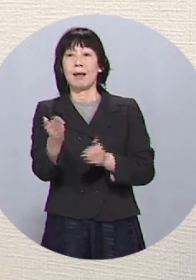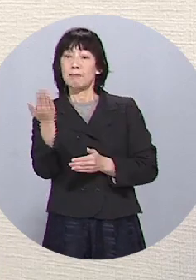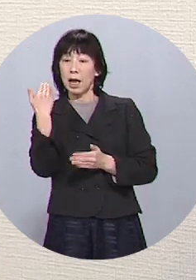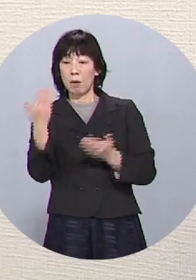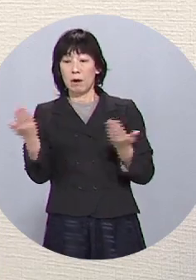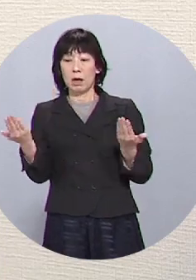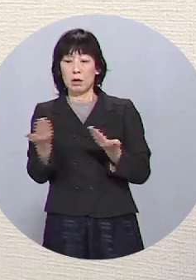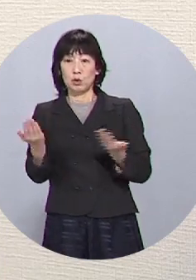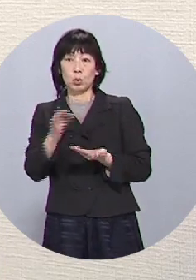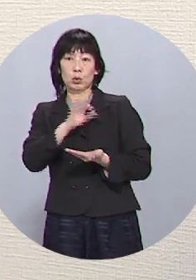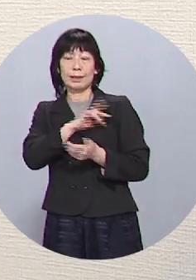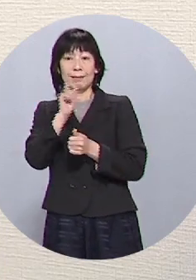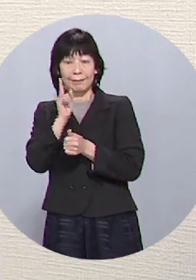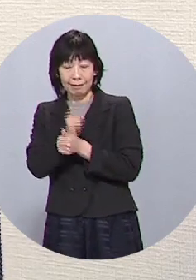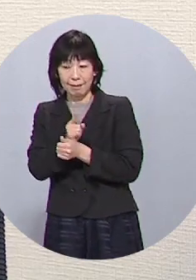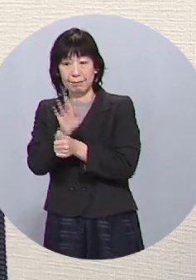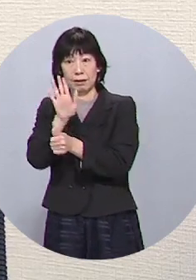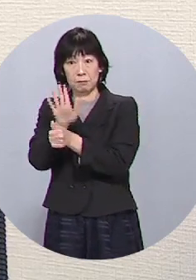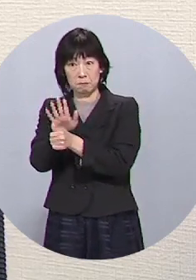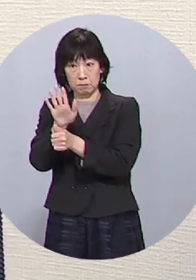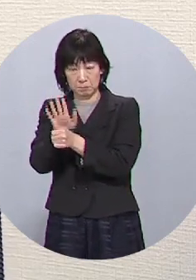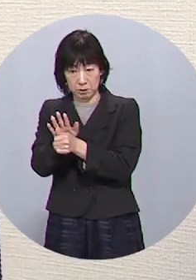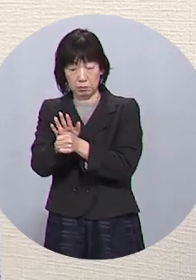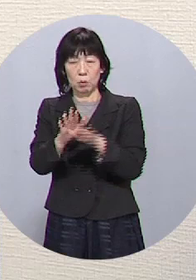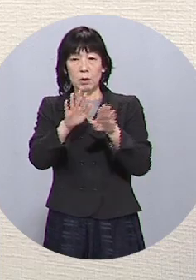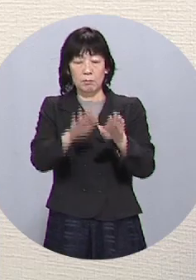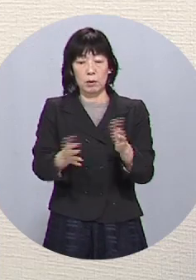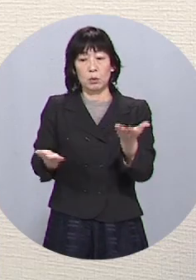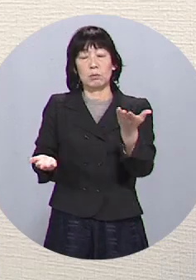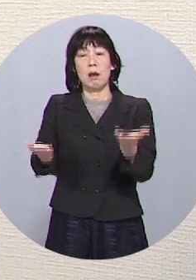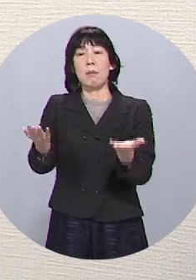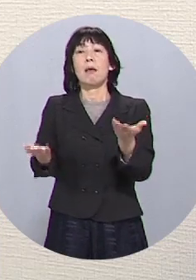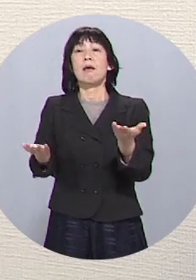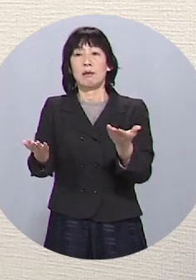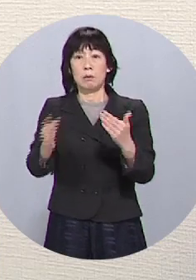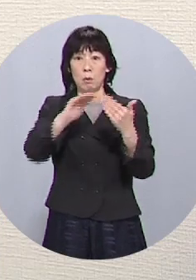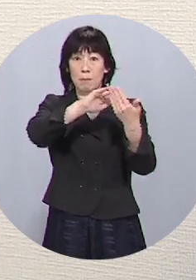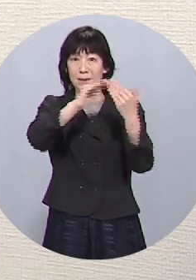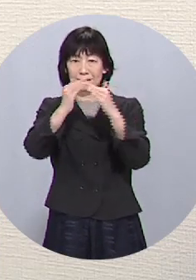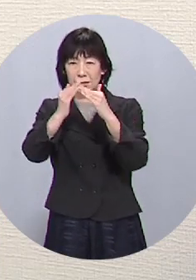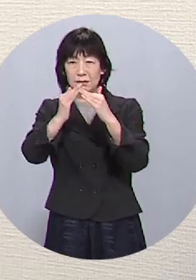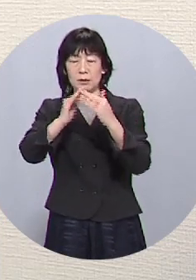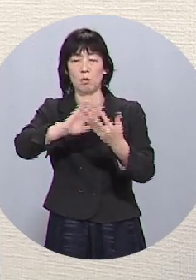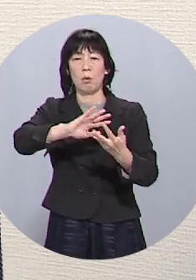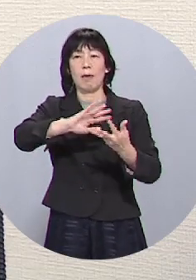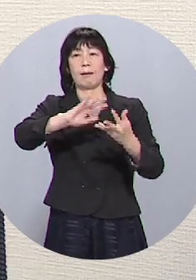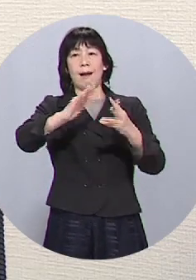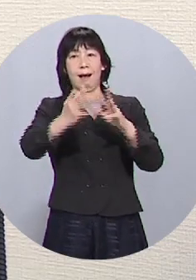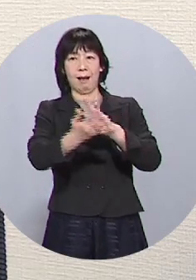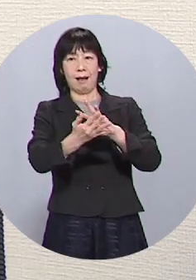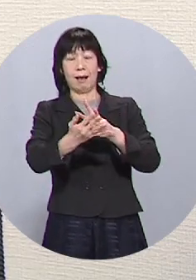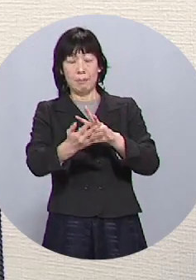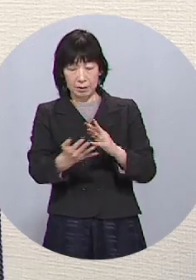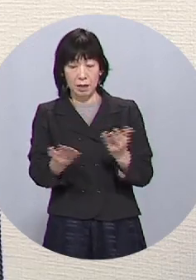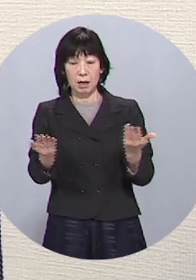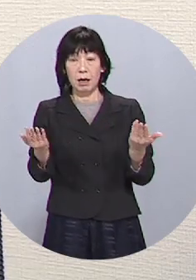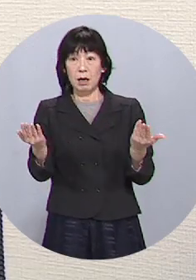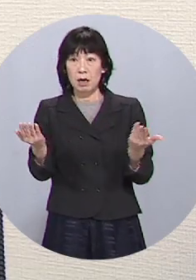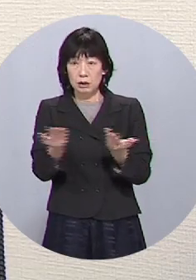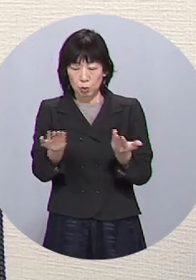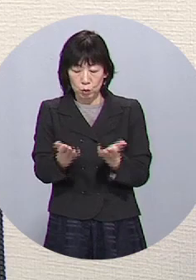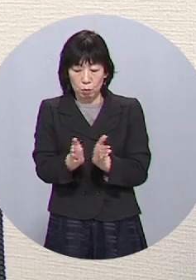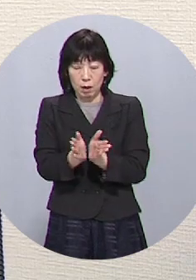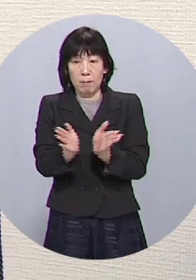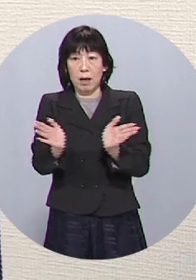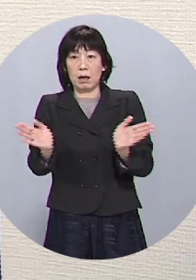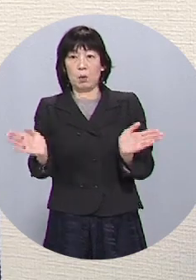ただいていた頃と比べてもですねいろいろな変化がこの町に起こったしいろいろな選択肢が増えてきたなというふうに